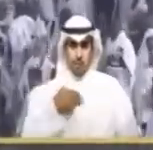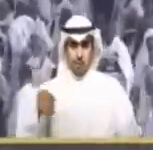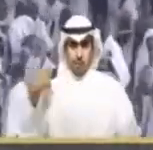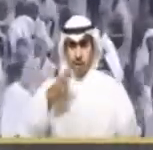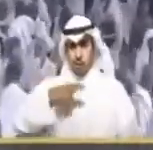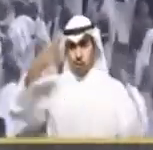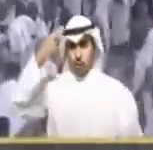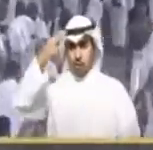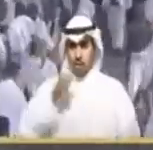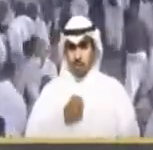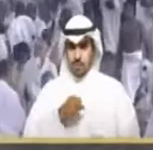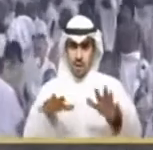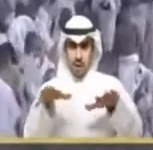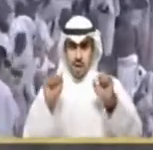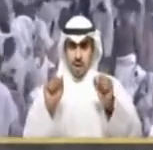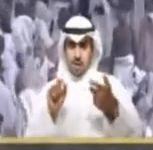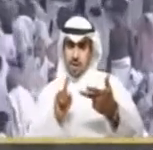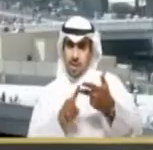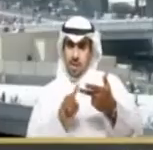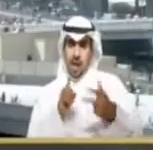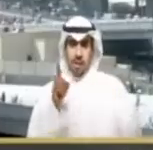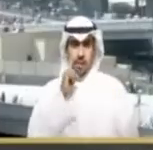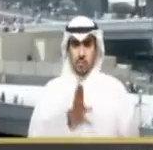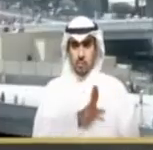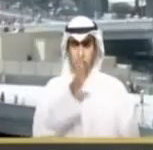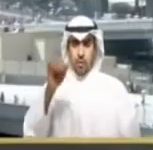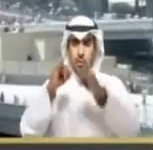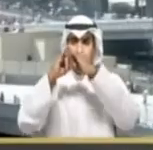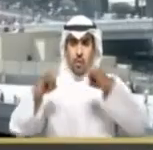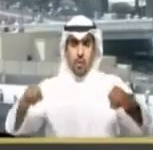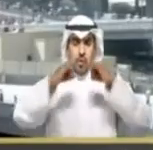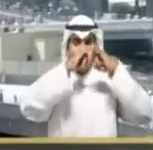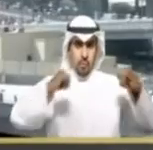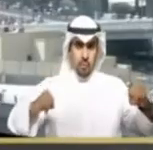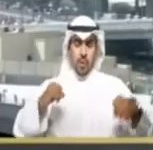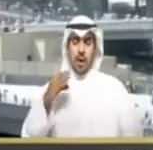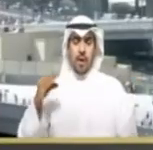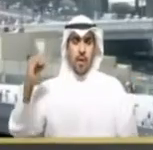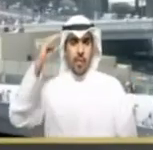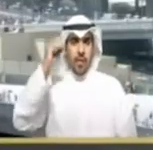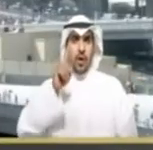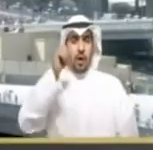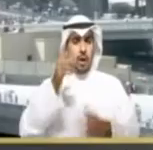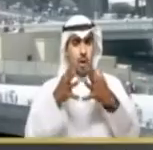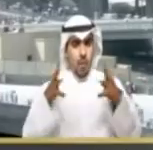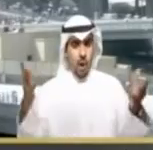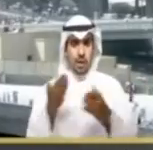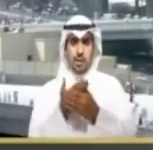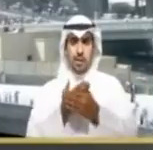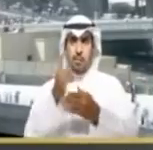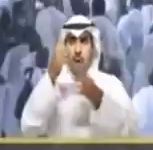مناسكهم ليبيتون أيام التشريق في منى، يذكرون الله كثيرا ويشكرونه أن من عليهم